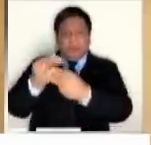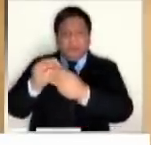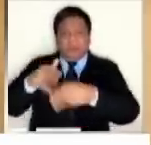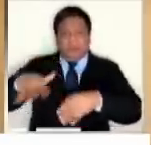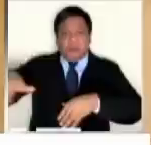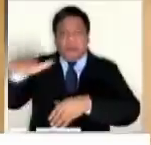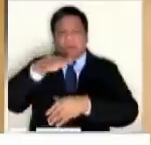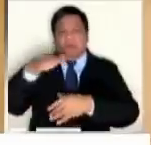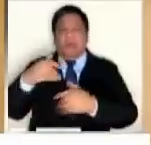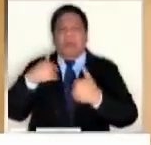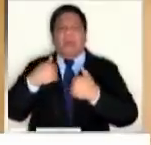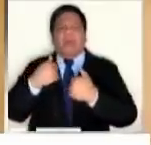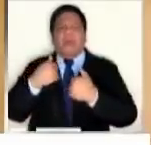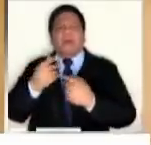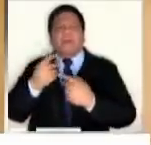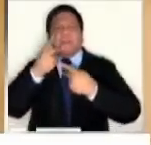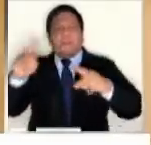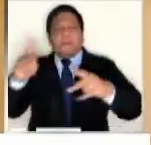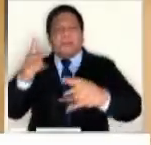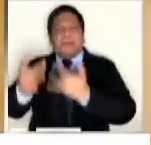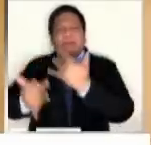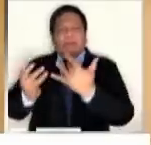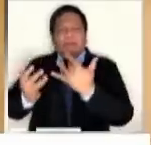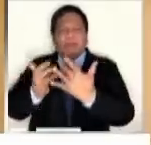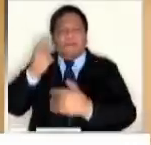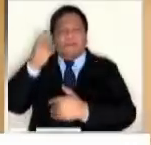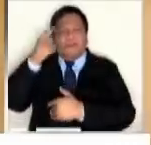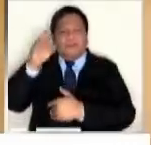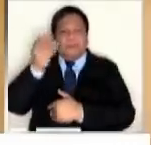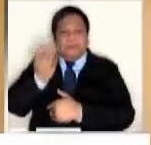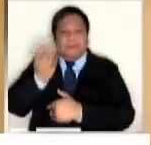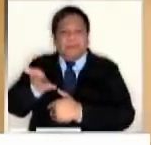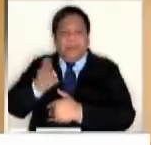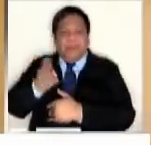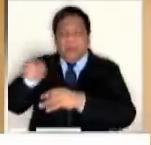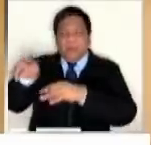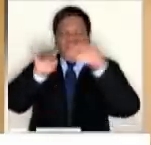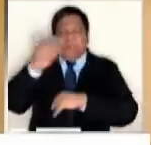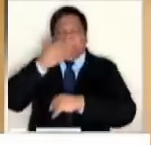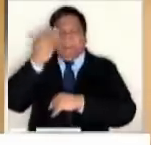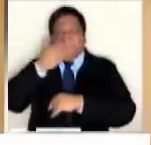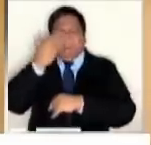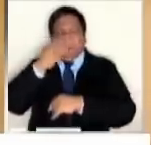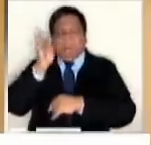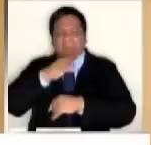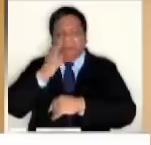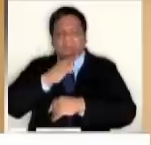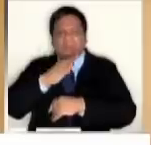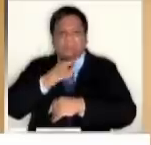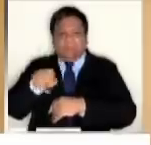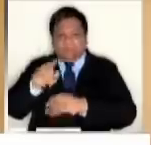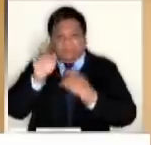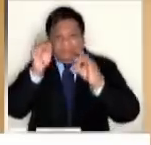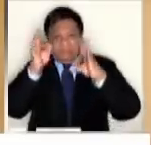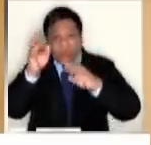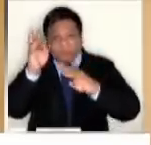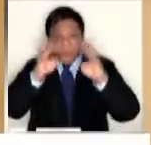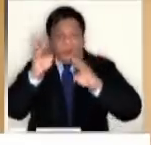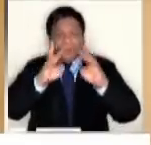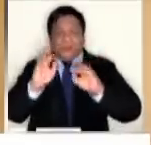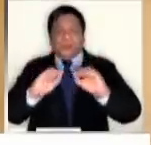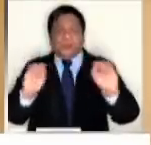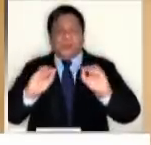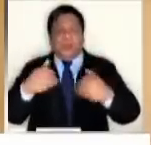Muntinlupa. Pero git ng LGU, walang dapat ikabahala dahil hindi naman daw ito banta sa kalusugan. May unang balita si